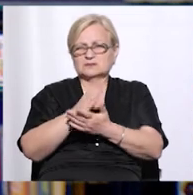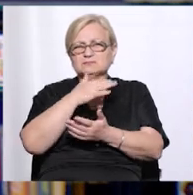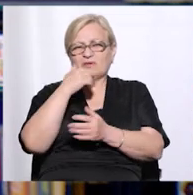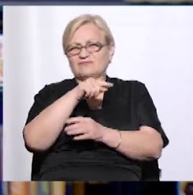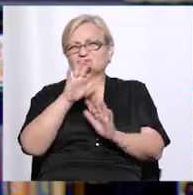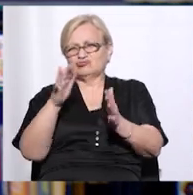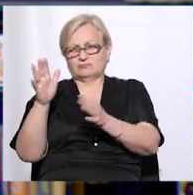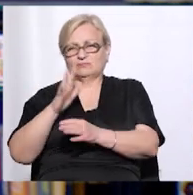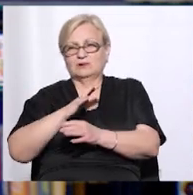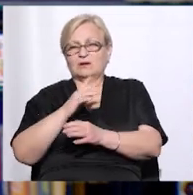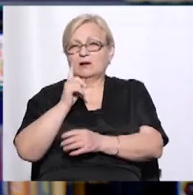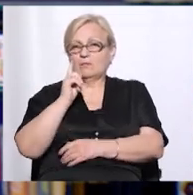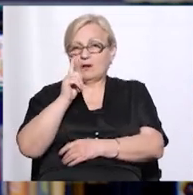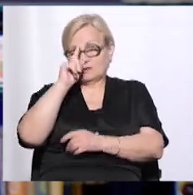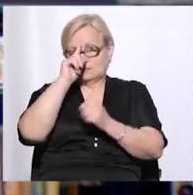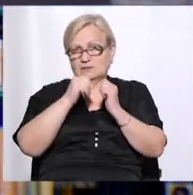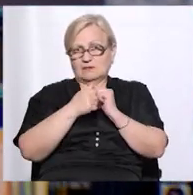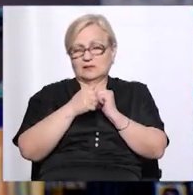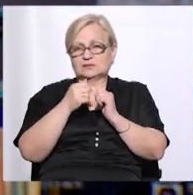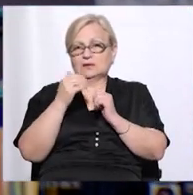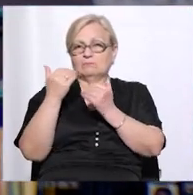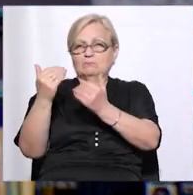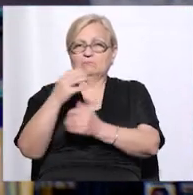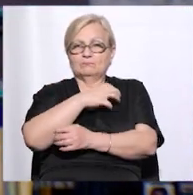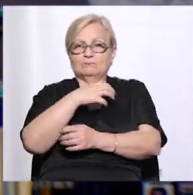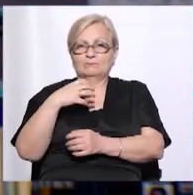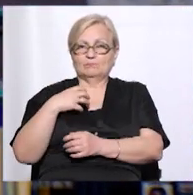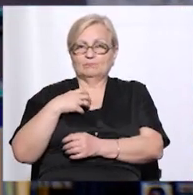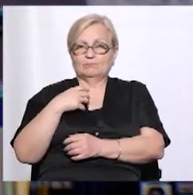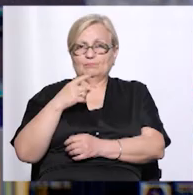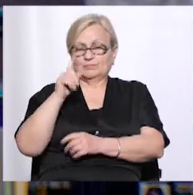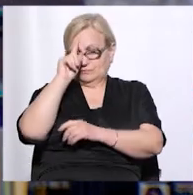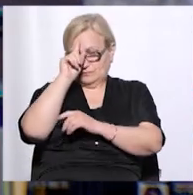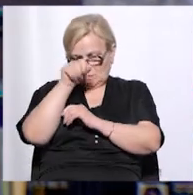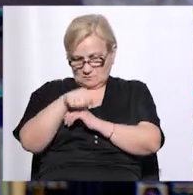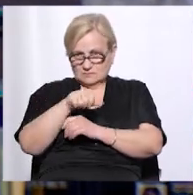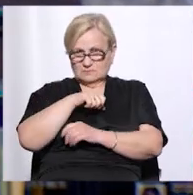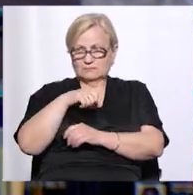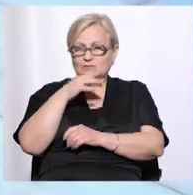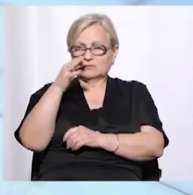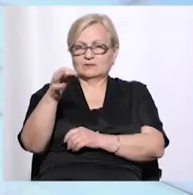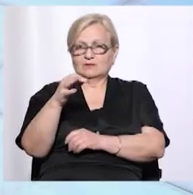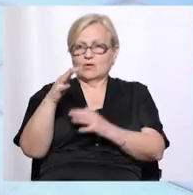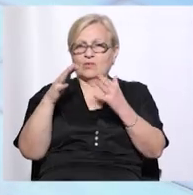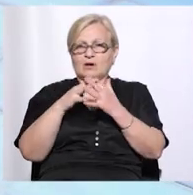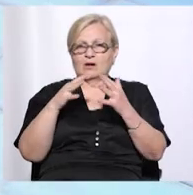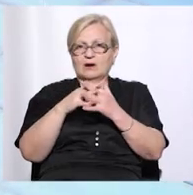ბევრი ეპიზოდი. მაგრამ გახსოვთ გიორგის სიტყვები, თავჩაწეული რომ ეუბნება შორენას,